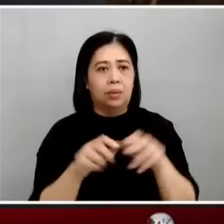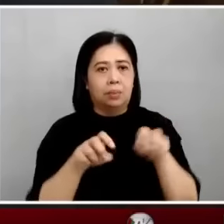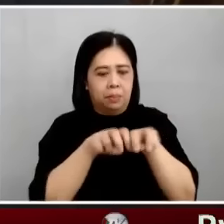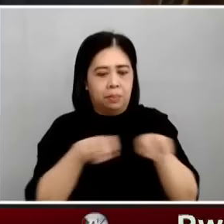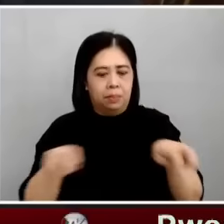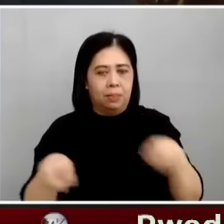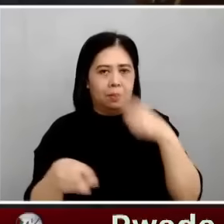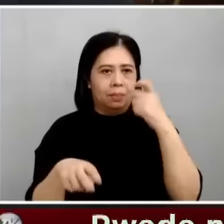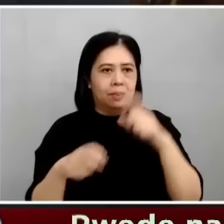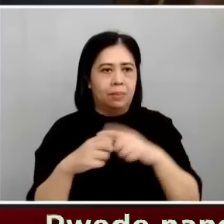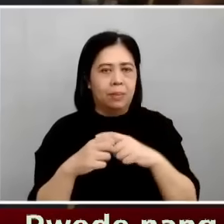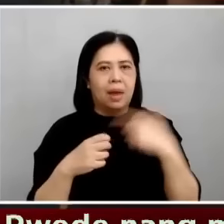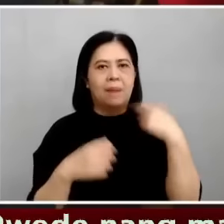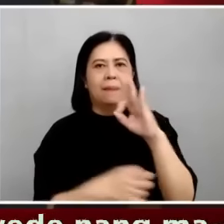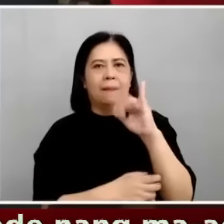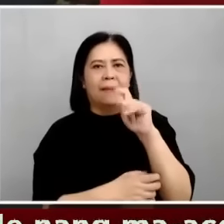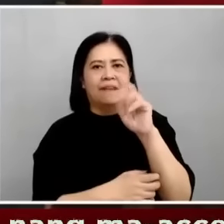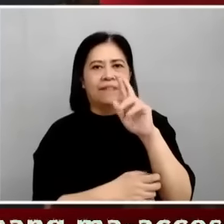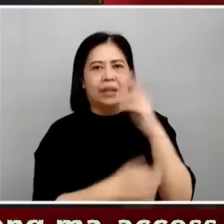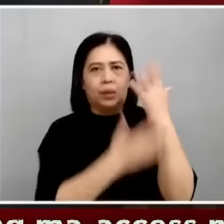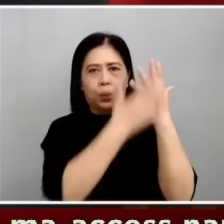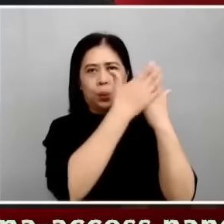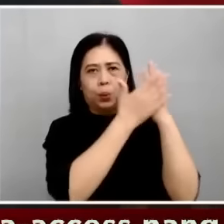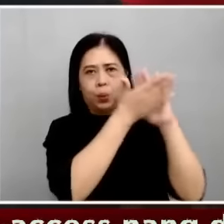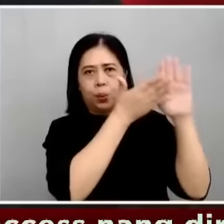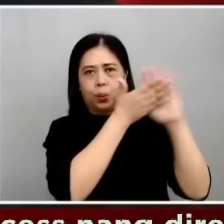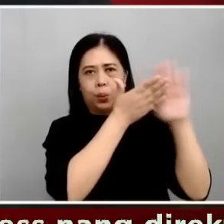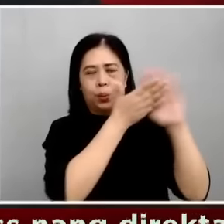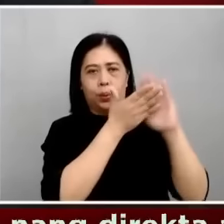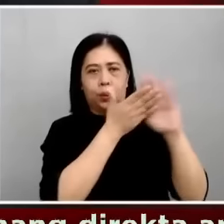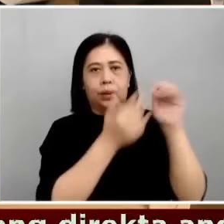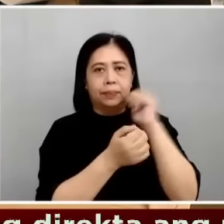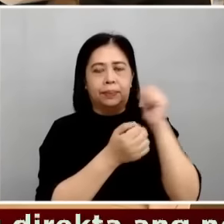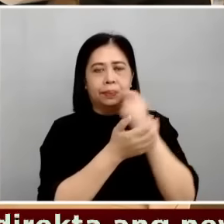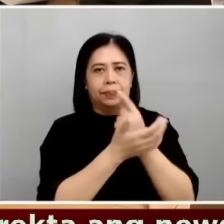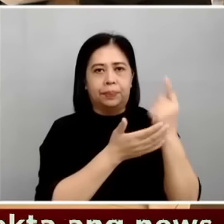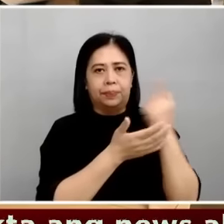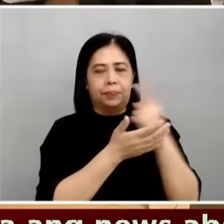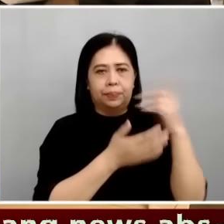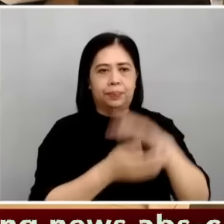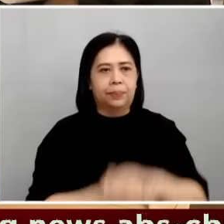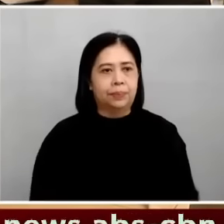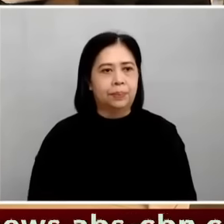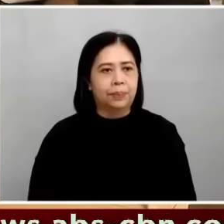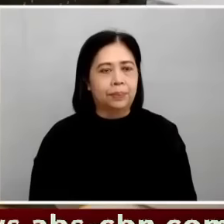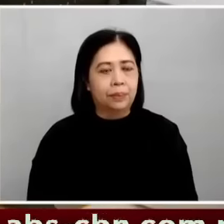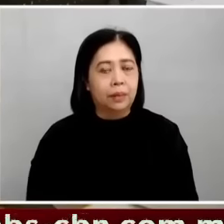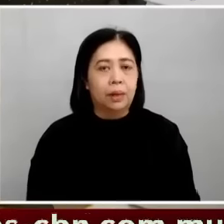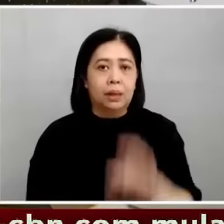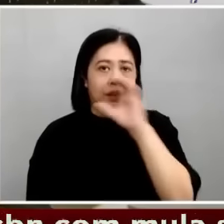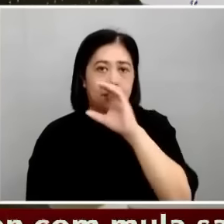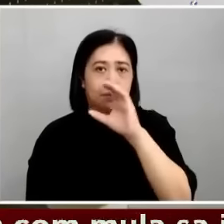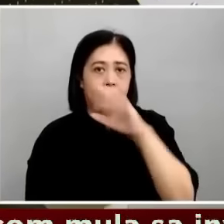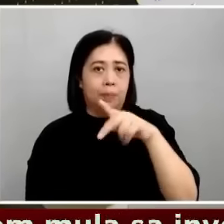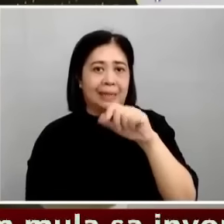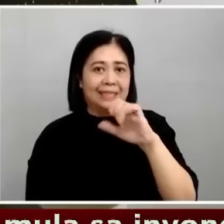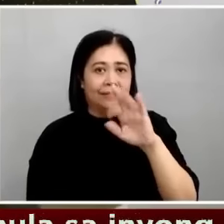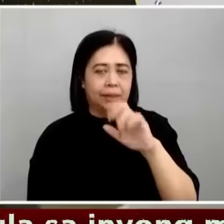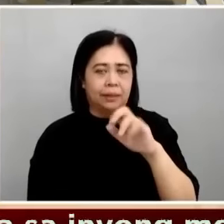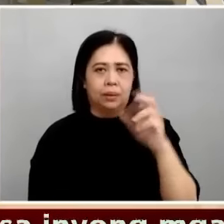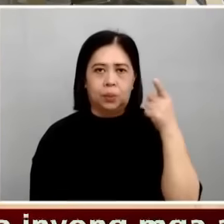tinatawag na HEPA filter na sumasara ng hangin kada 2 minuto. Ang Cebu Pacific target na matapos